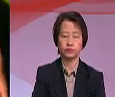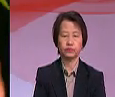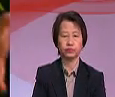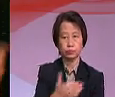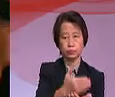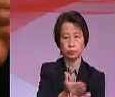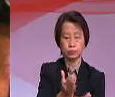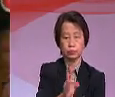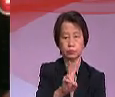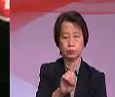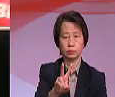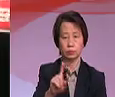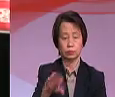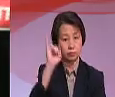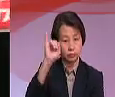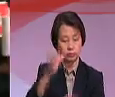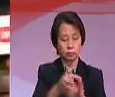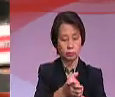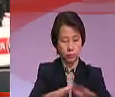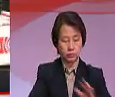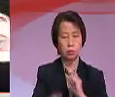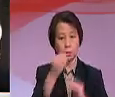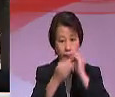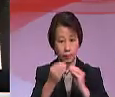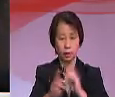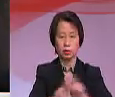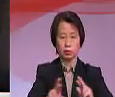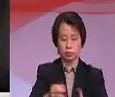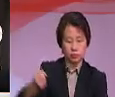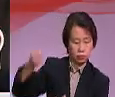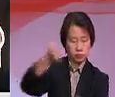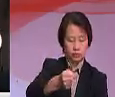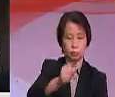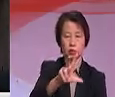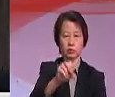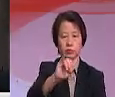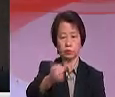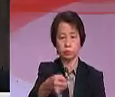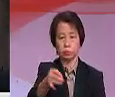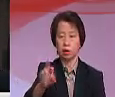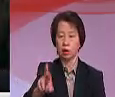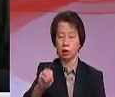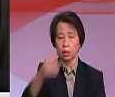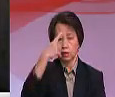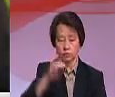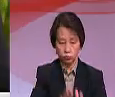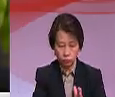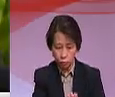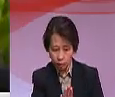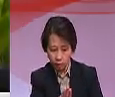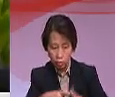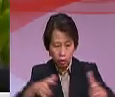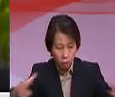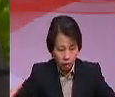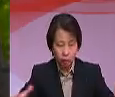Belanjawan 2021 menerusi jaminan keselamatan makanan menyediakan peruntukan sebanyak RM30 juta ringgit untuk pembangunan